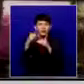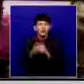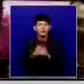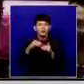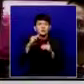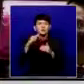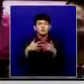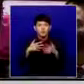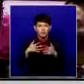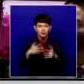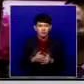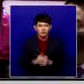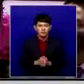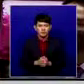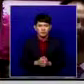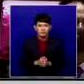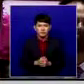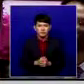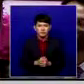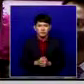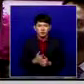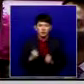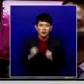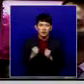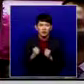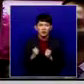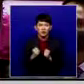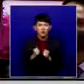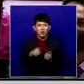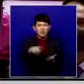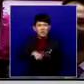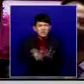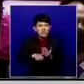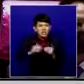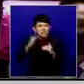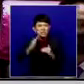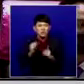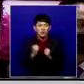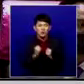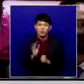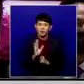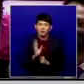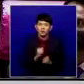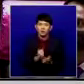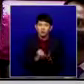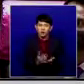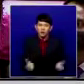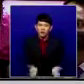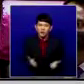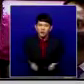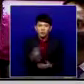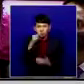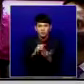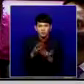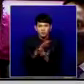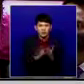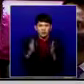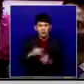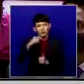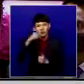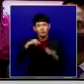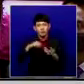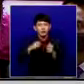ไรนะอย่ากลัวเพดานนี่เห็นไหมครับถ้าเอามาทำจริงๆให้ประเทศชาติได้ประโยชน์คนไทยพ้นจากวิกฤตเศรษฐ